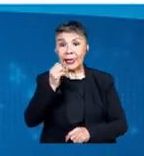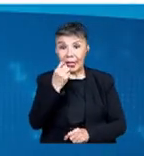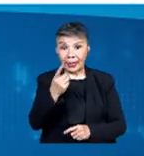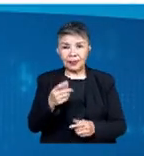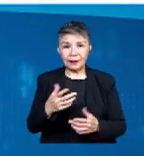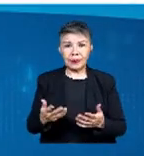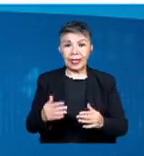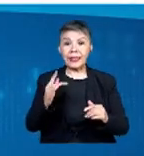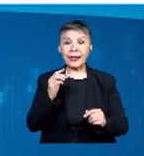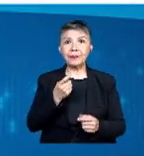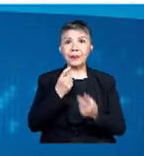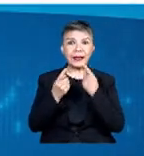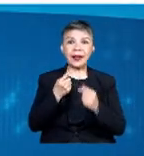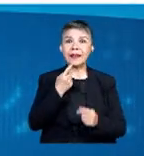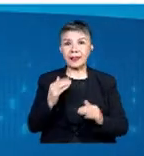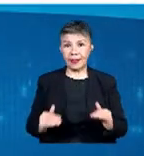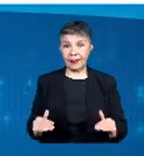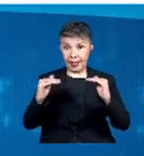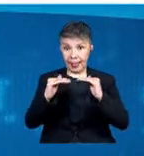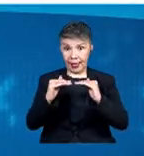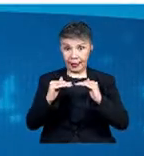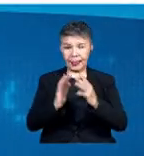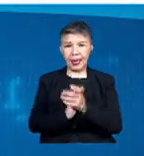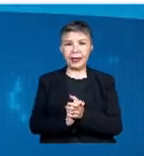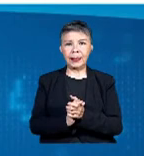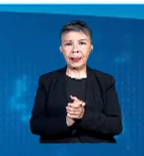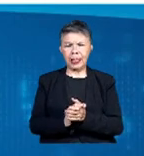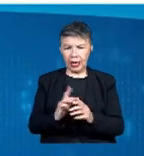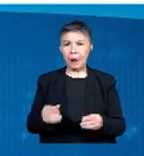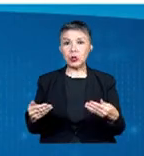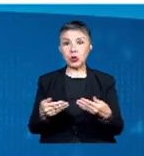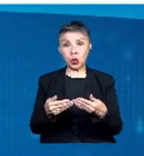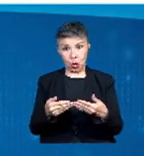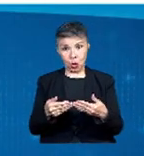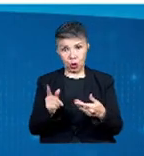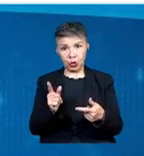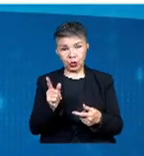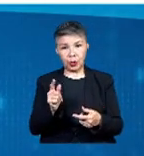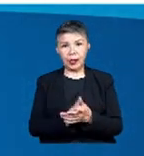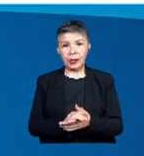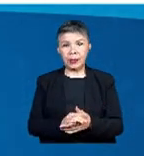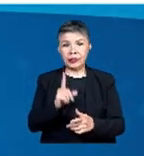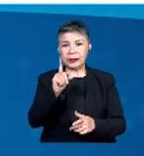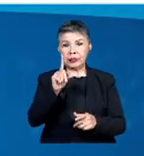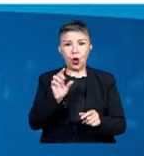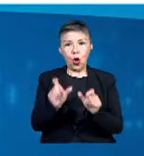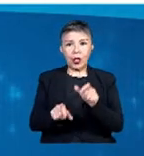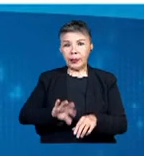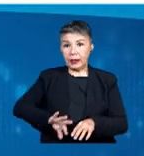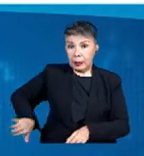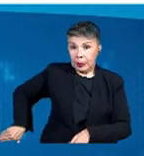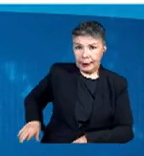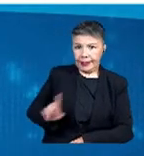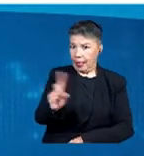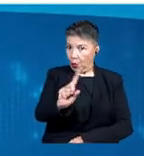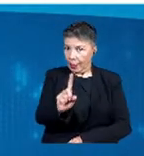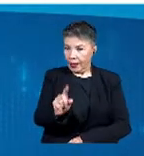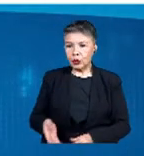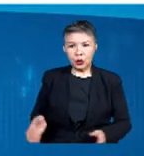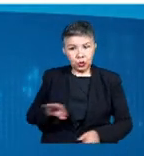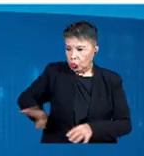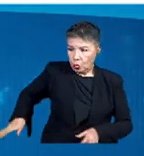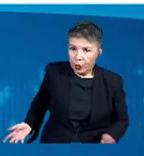kan tentang kesetaraan ya Mbak. Nampaknya cocok sekali tadi juga Mbak Angki bilang, no one left behind. Kalau misalnya saat